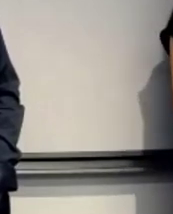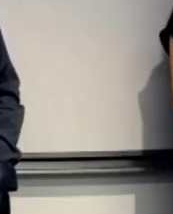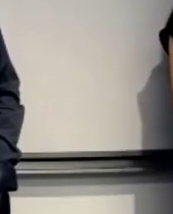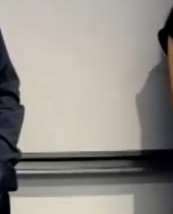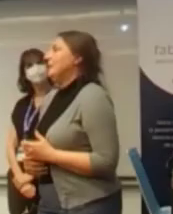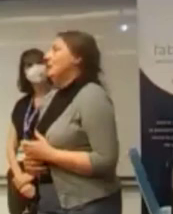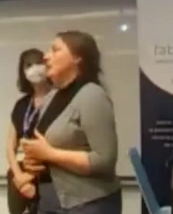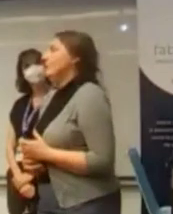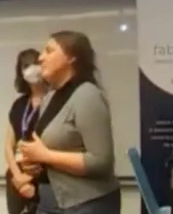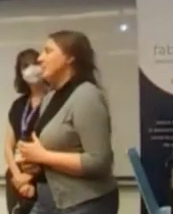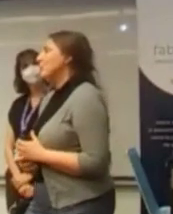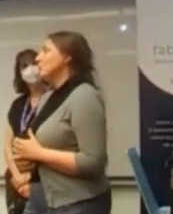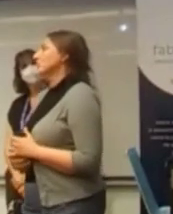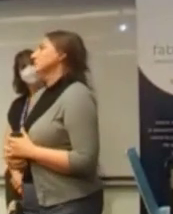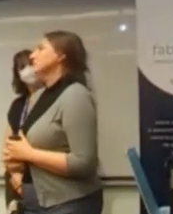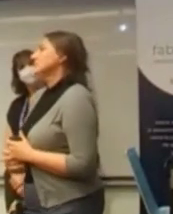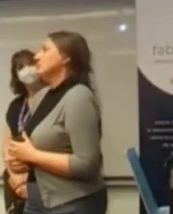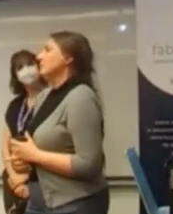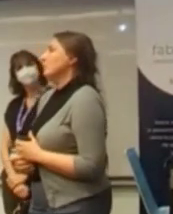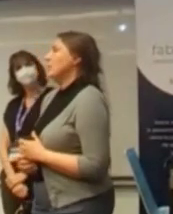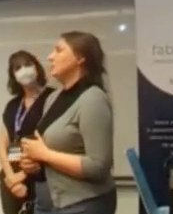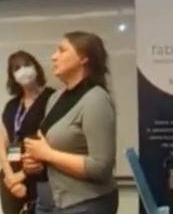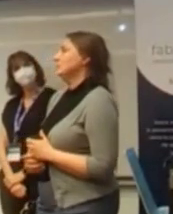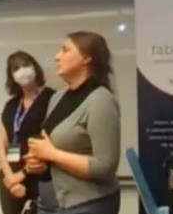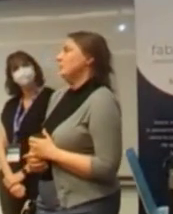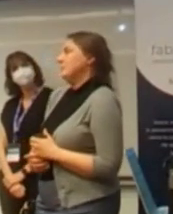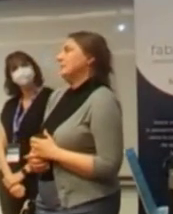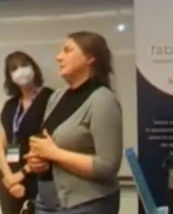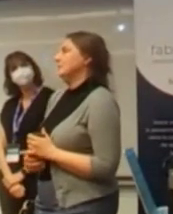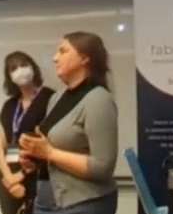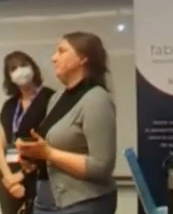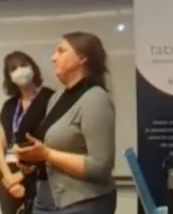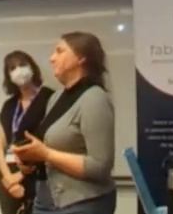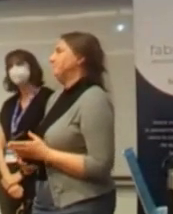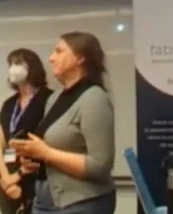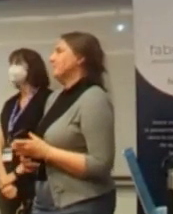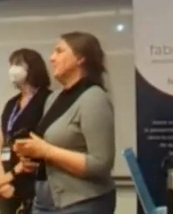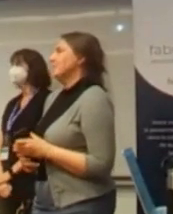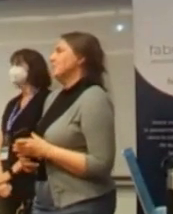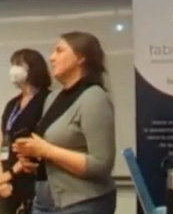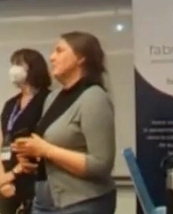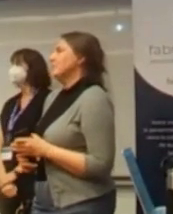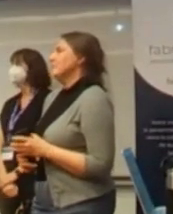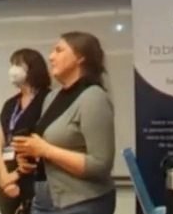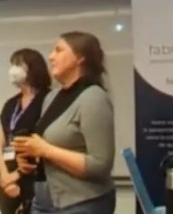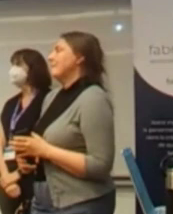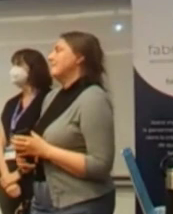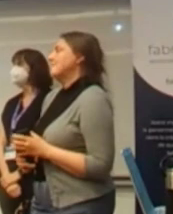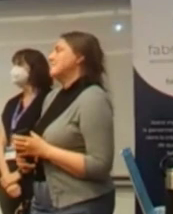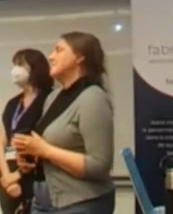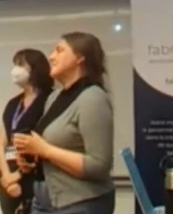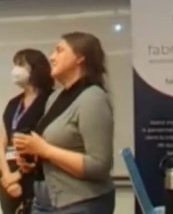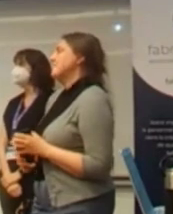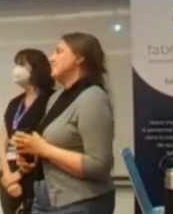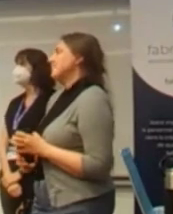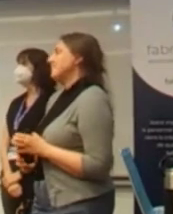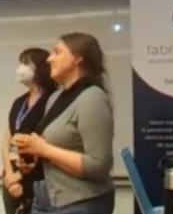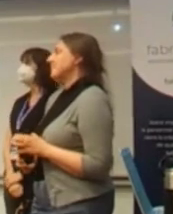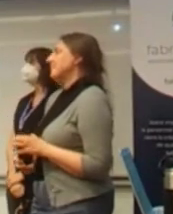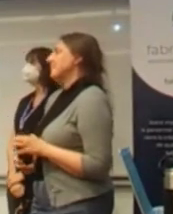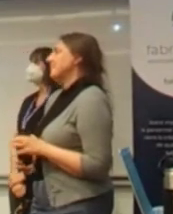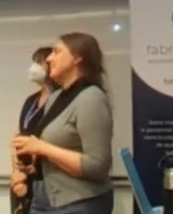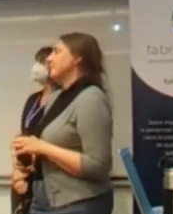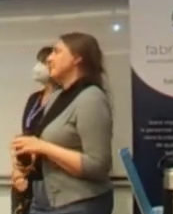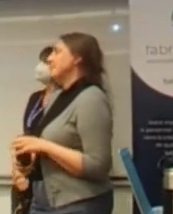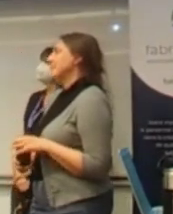décider. Oui, c'était vraiment l'objectif. Mais ça aurait pu arriver, par exemple, qu'avec une certaine entente, ils